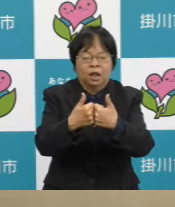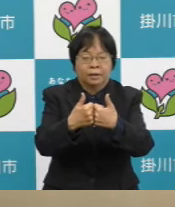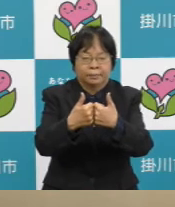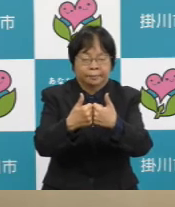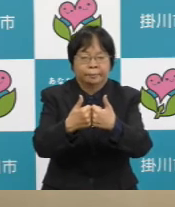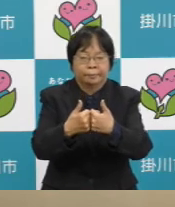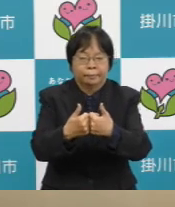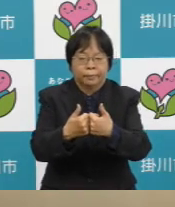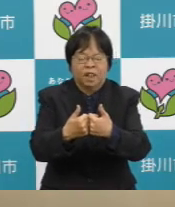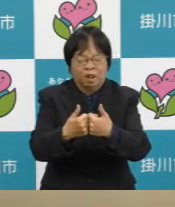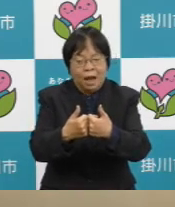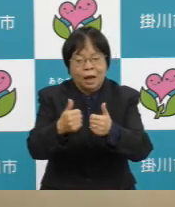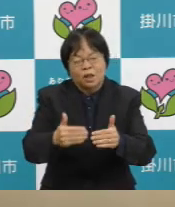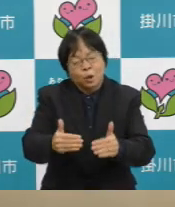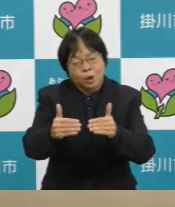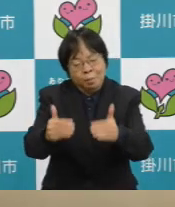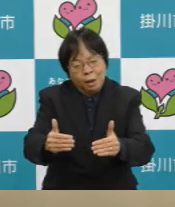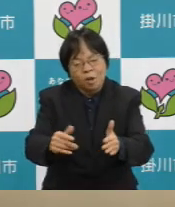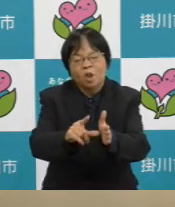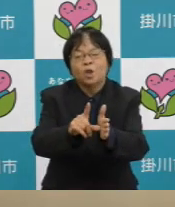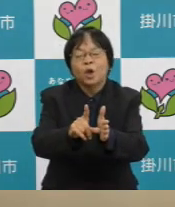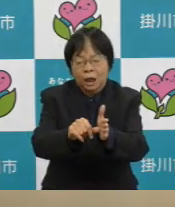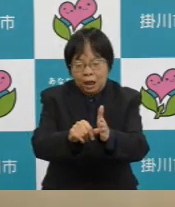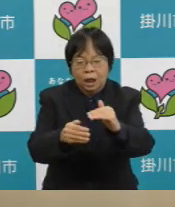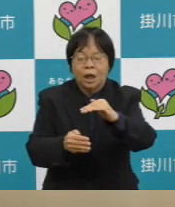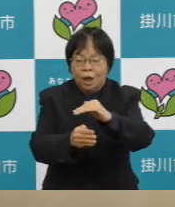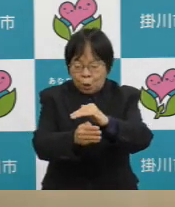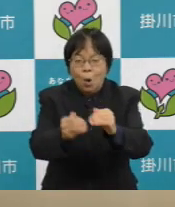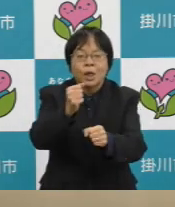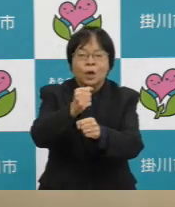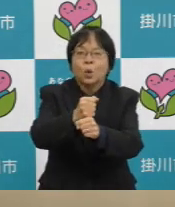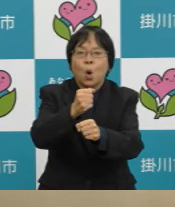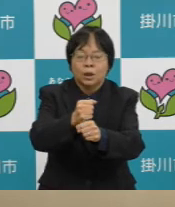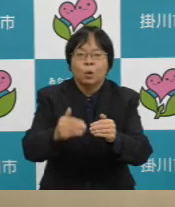進めるにあたってはトンネル工事を進めるにあたっては